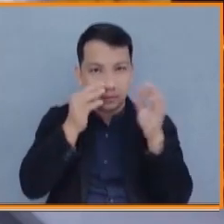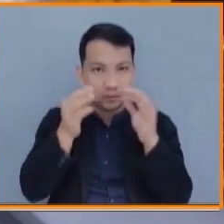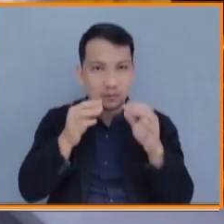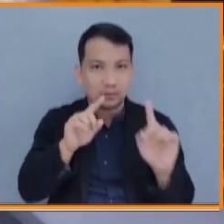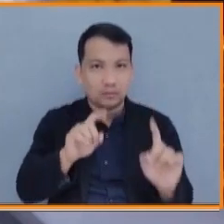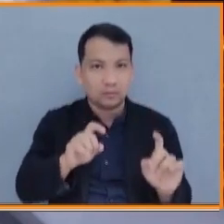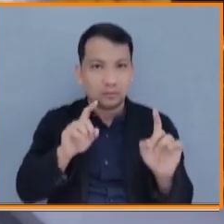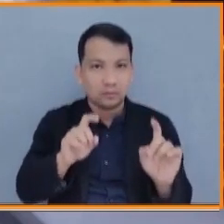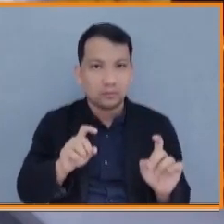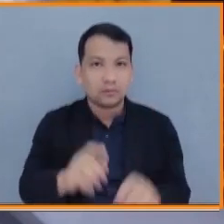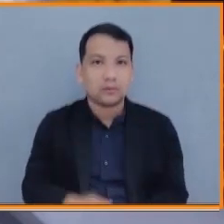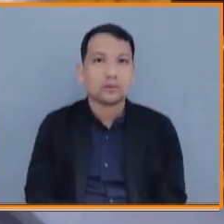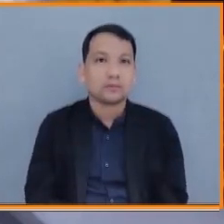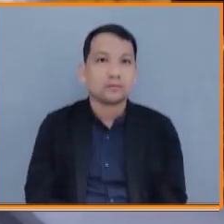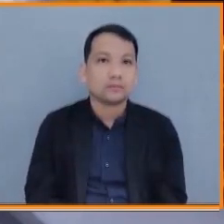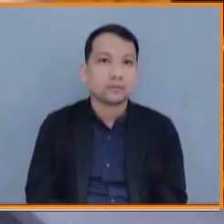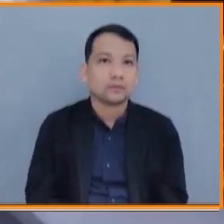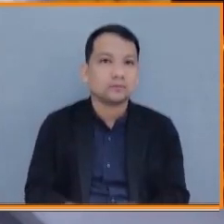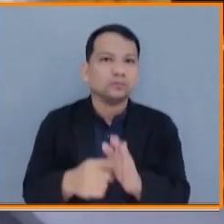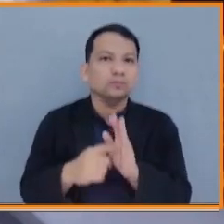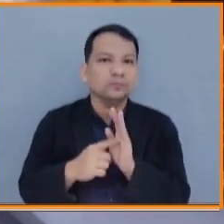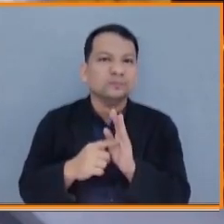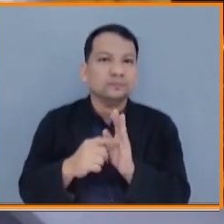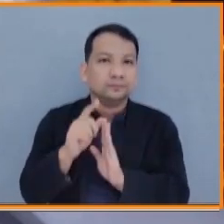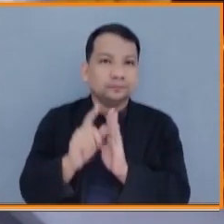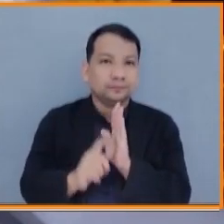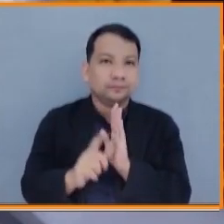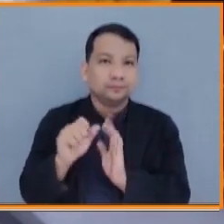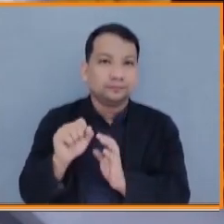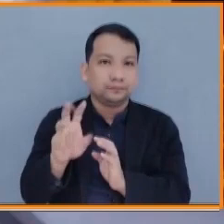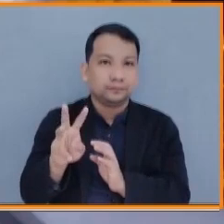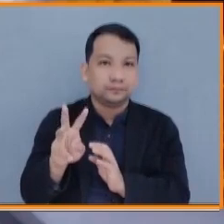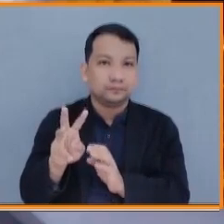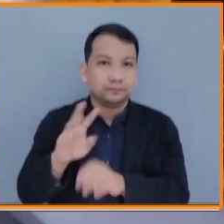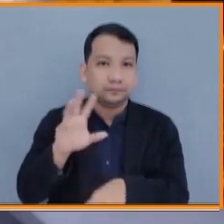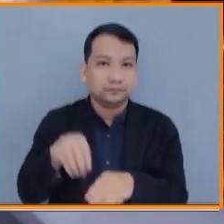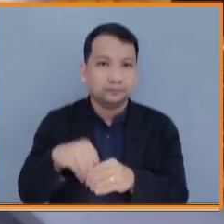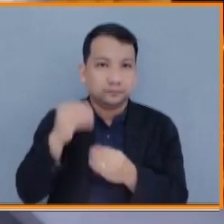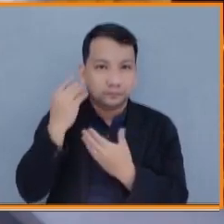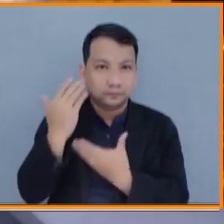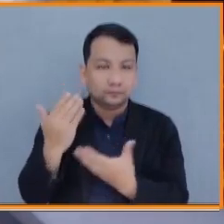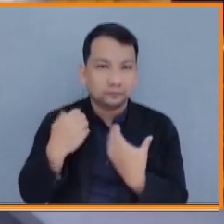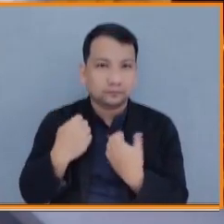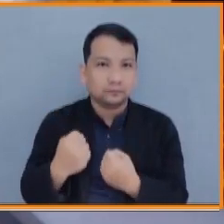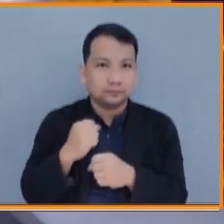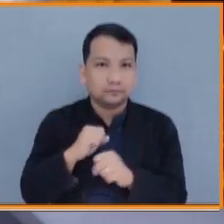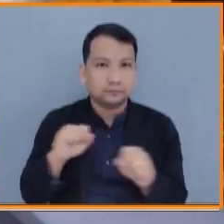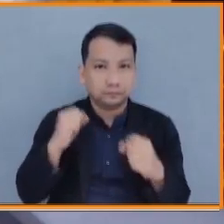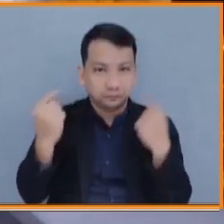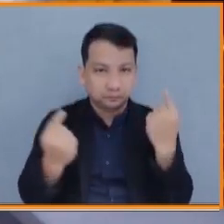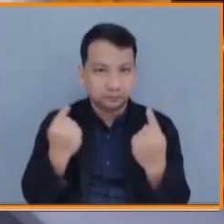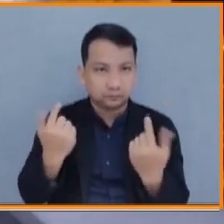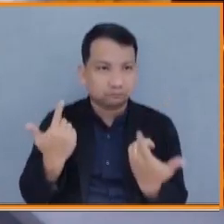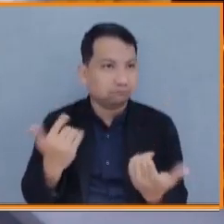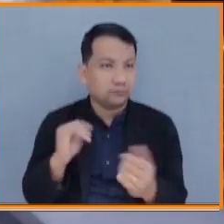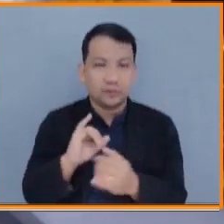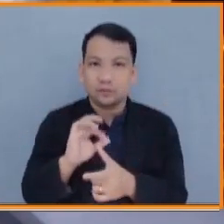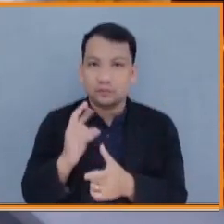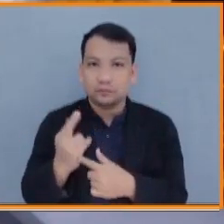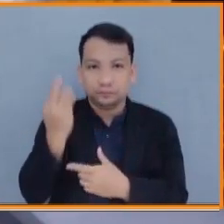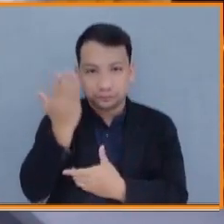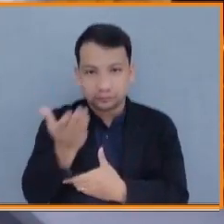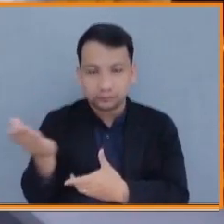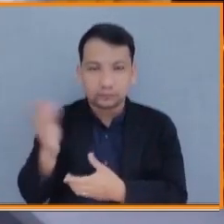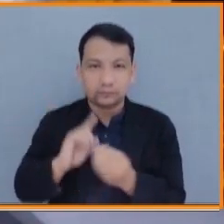ito ay kung required ng batas in case of overriding public health and Safety concerns o kung may consent ang